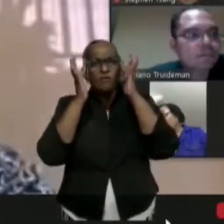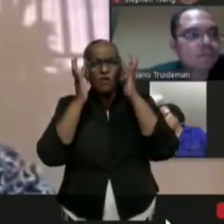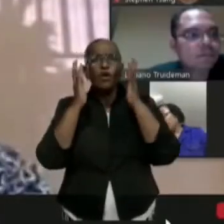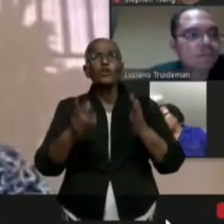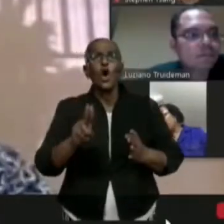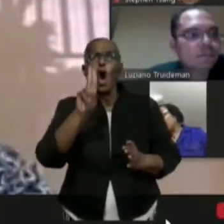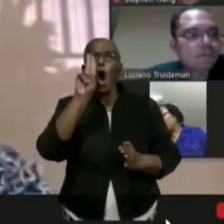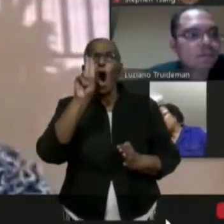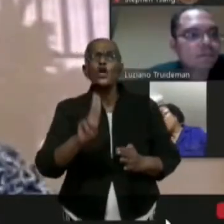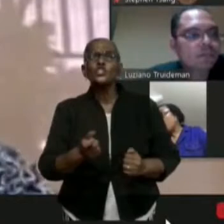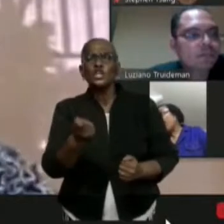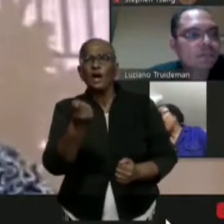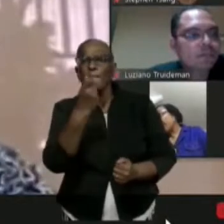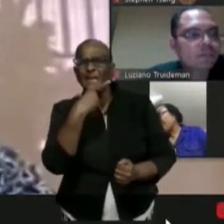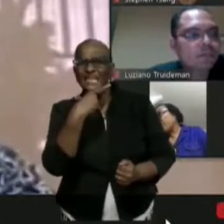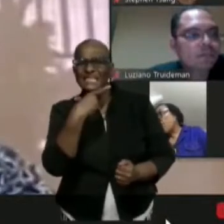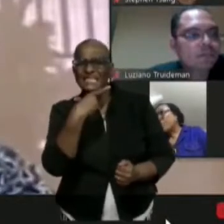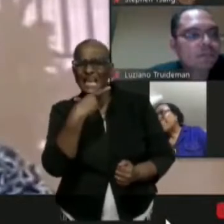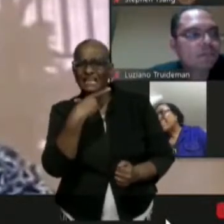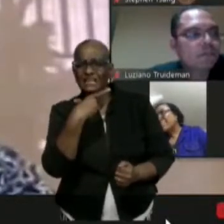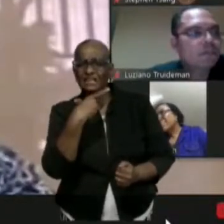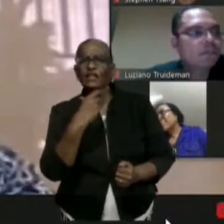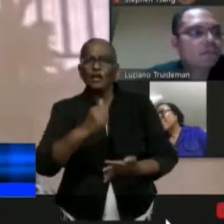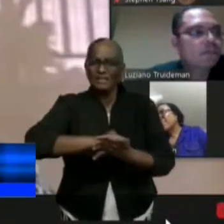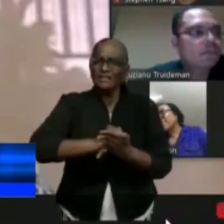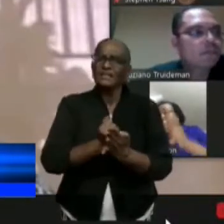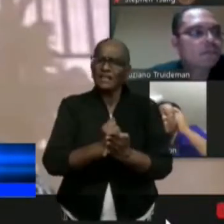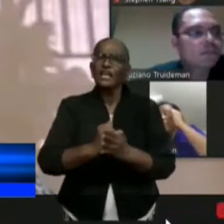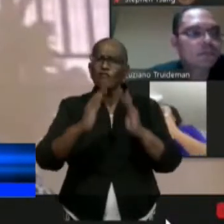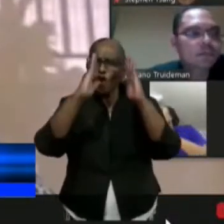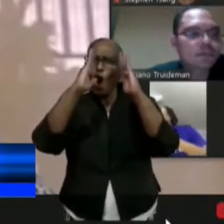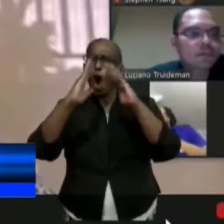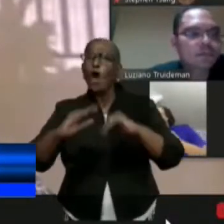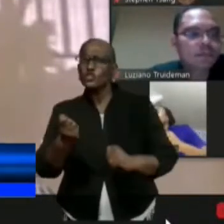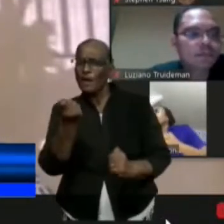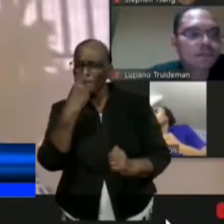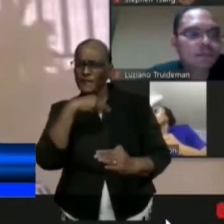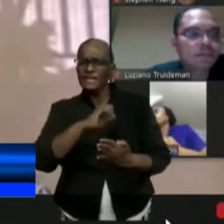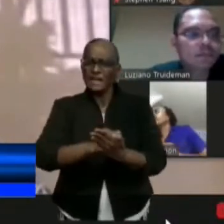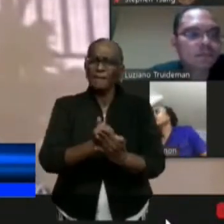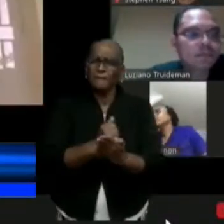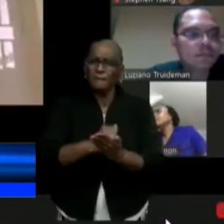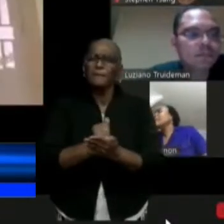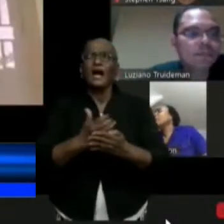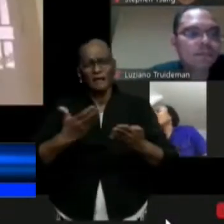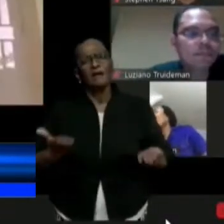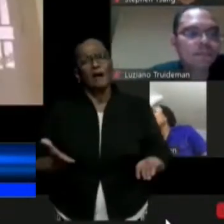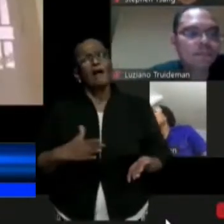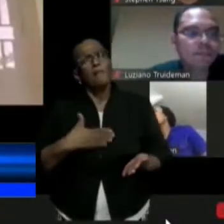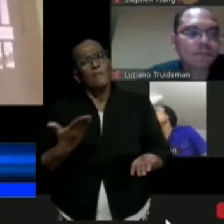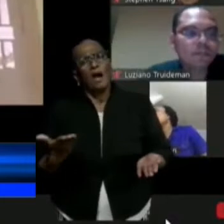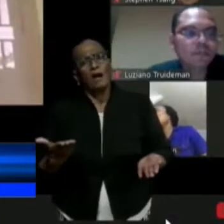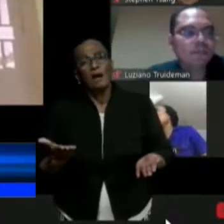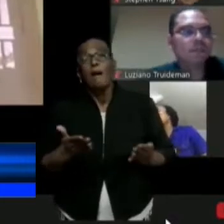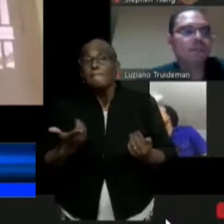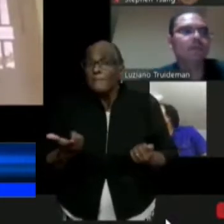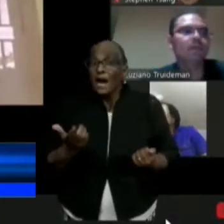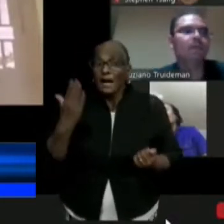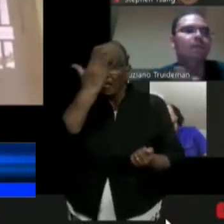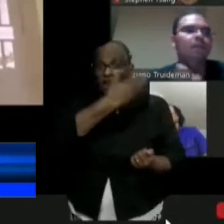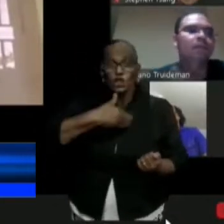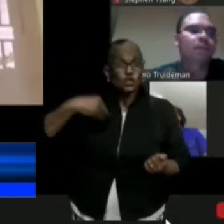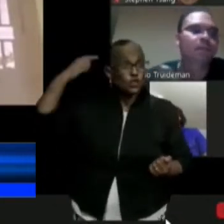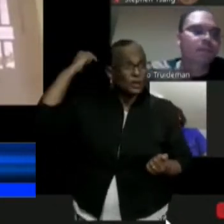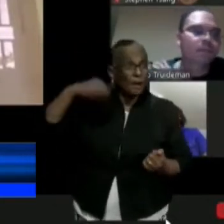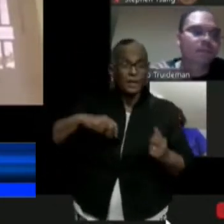Homeopathie, fytotherapie is wat wordt gebruikt met onze kruiden, onze drissies zoals wij dat kennen in Suriname. Echter hebben wij in Suriname nog